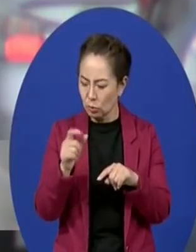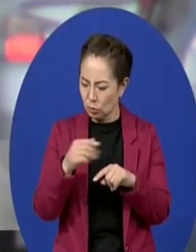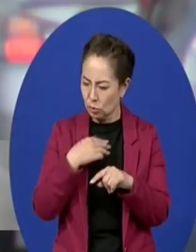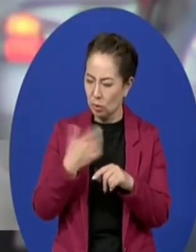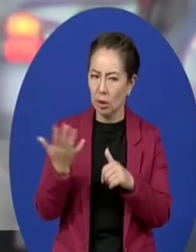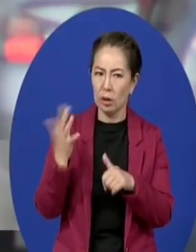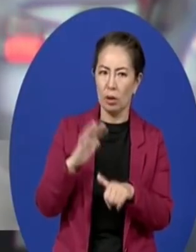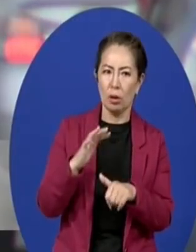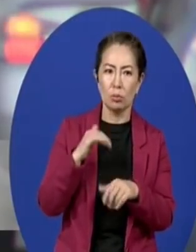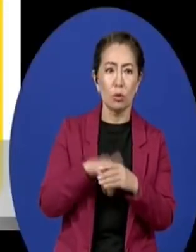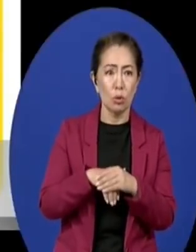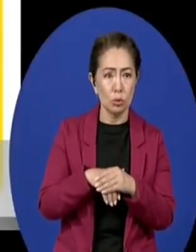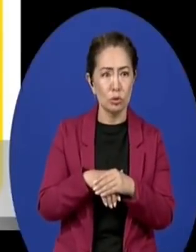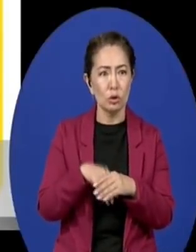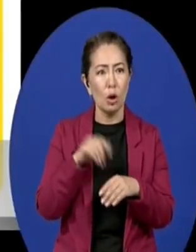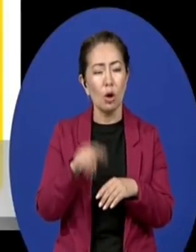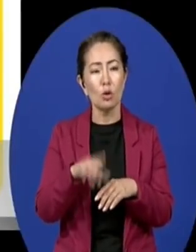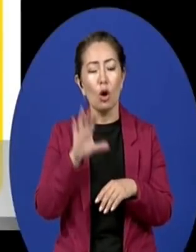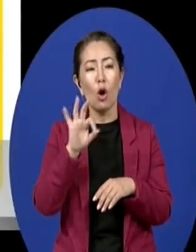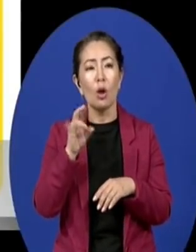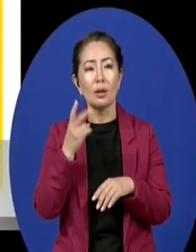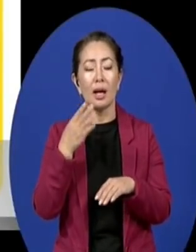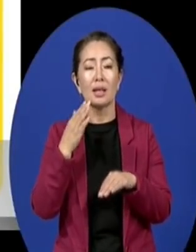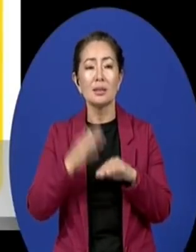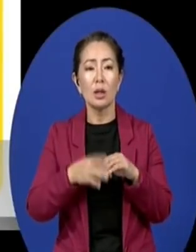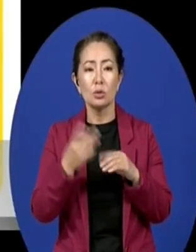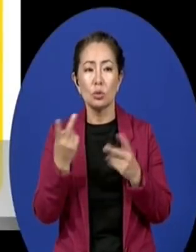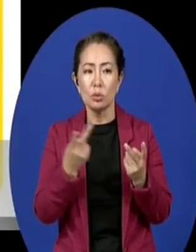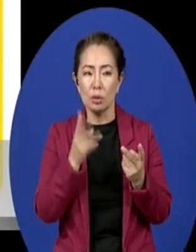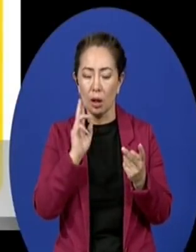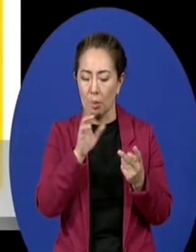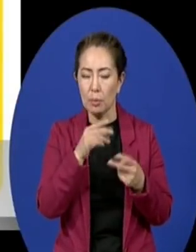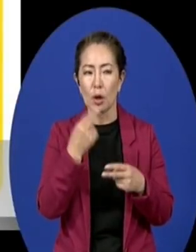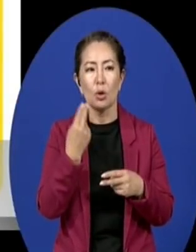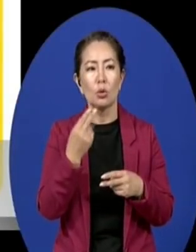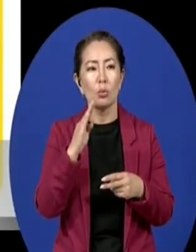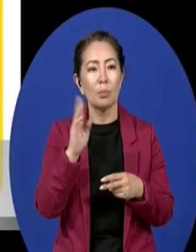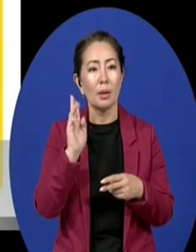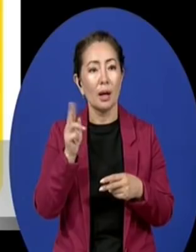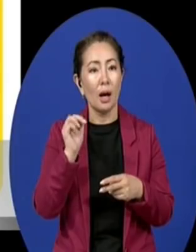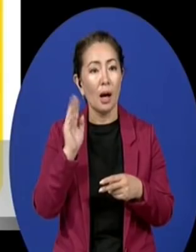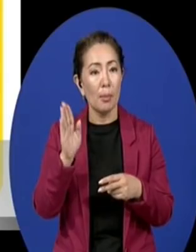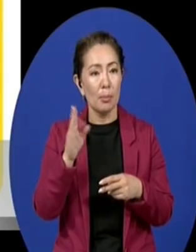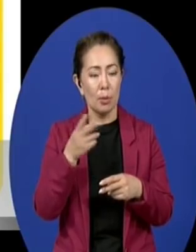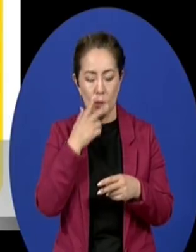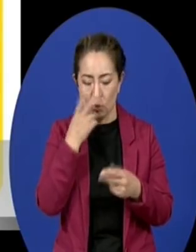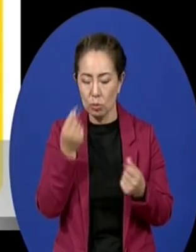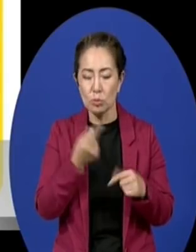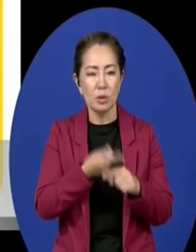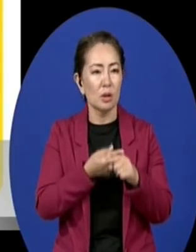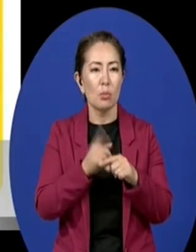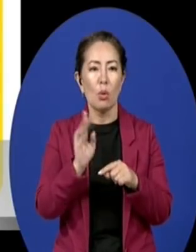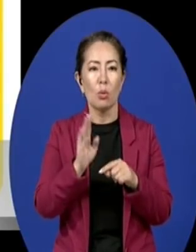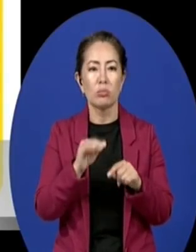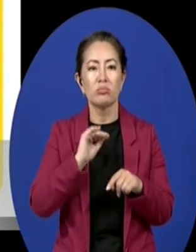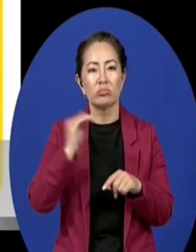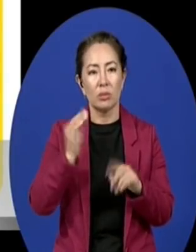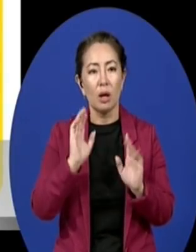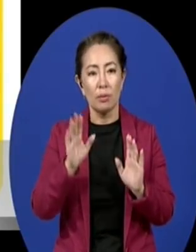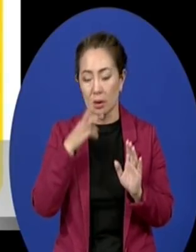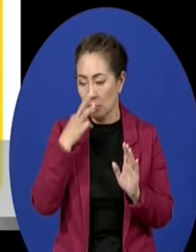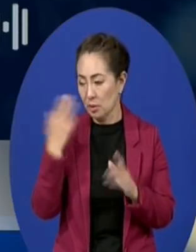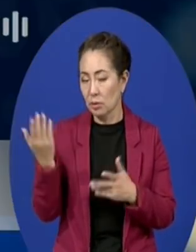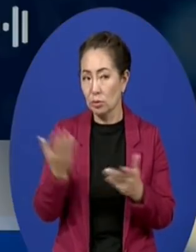шууд дарамт учруулж байна. Харин онлайн такси үйлчилгээний компани болох Юбикаб үйлчилгээний үнэ нэмэхгүй гэсэн мэдэгдэл гаргаад байна.